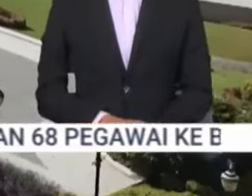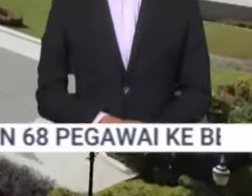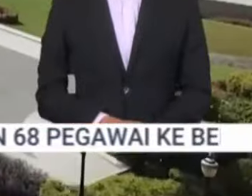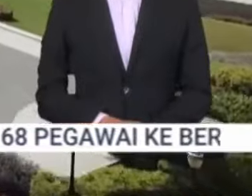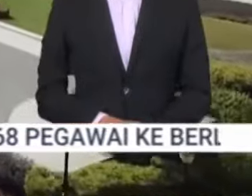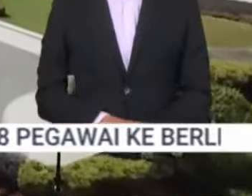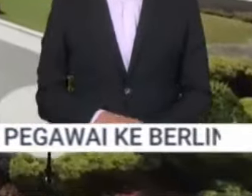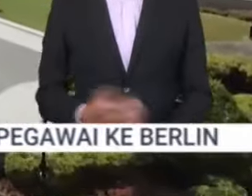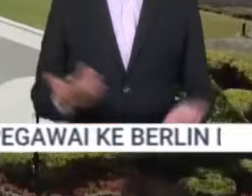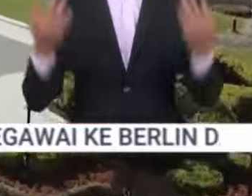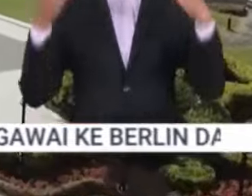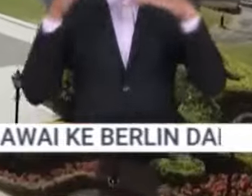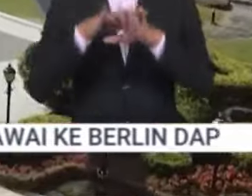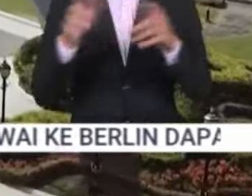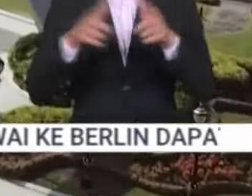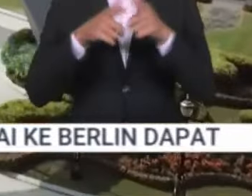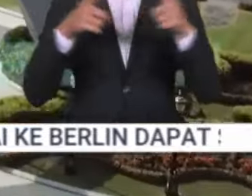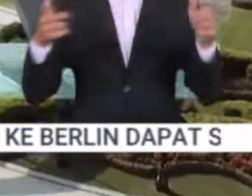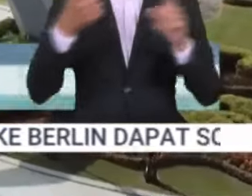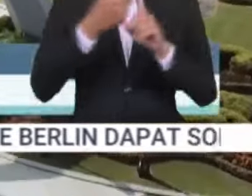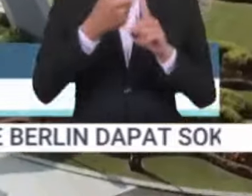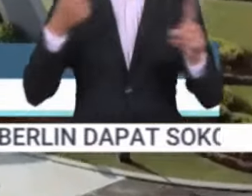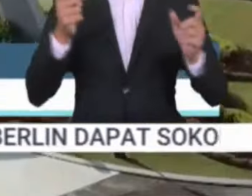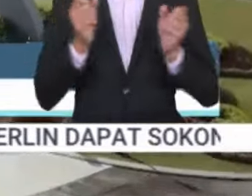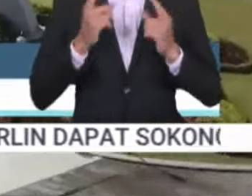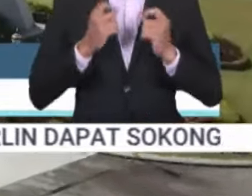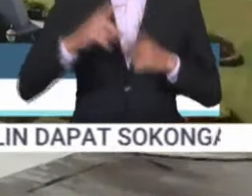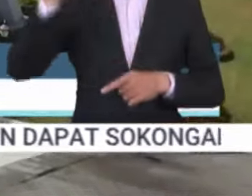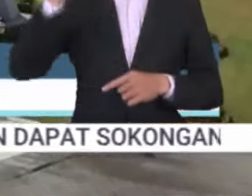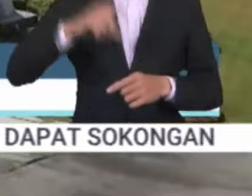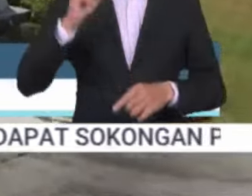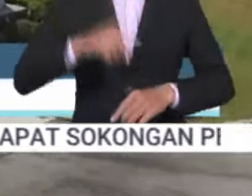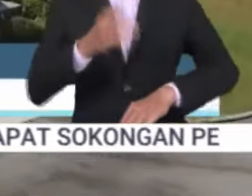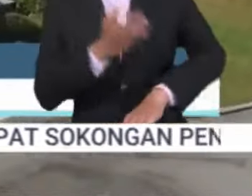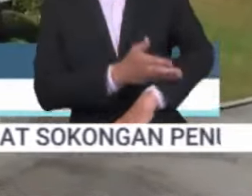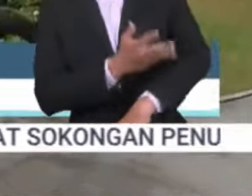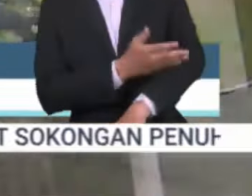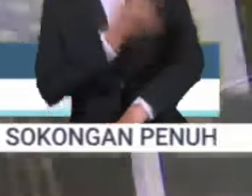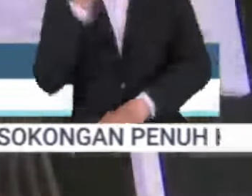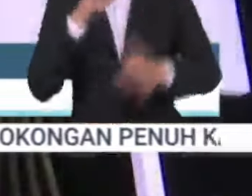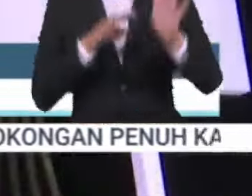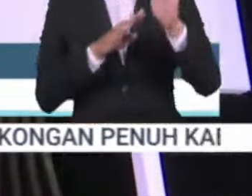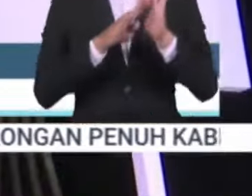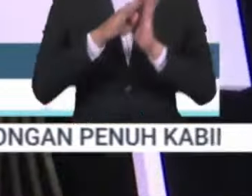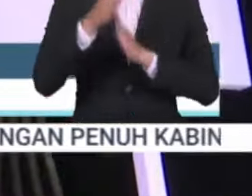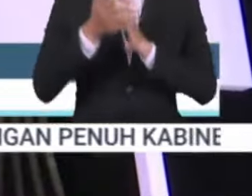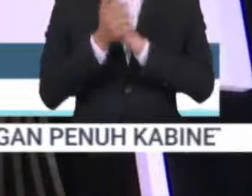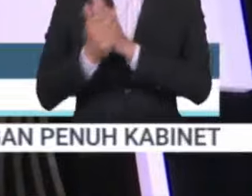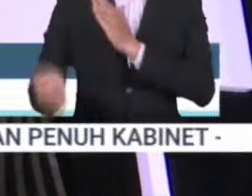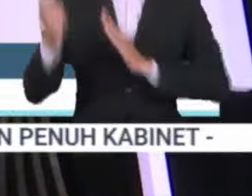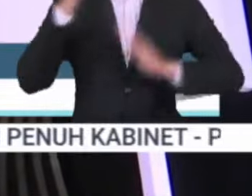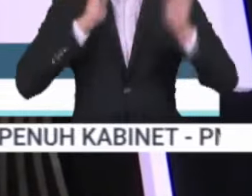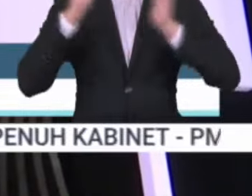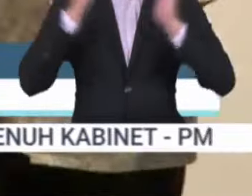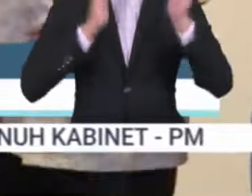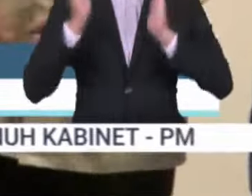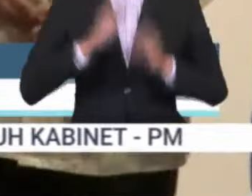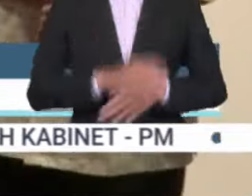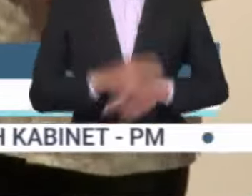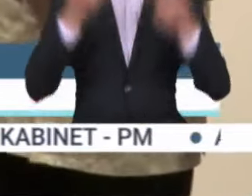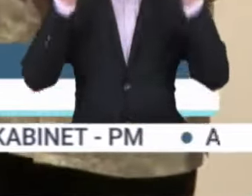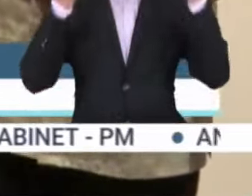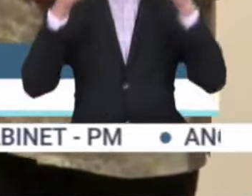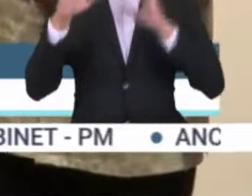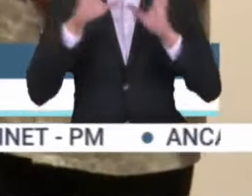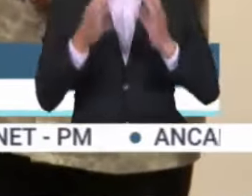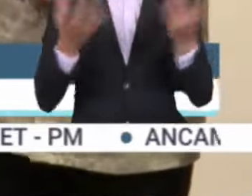Dalam perkembangan lain, penglibatan lebih besar daripada sektor swasta diperlukan untuk meningkatkan lagi pembangunan bakat di Malaysia. Perdana Menteri